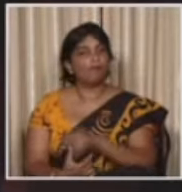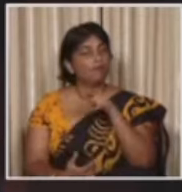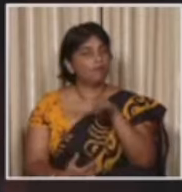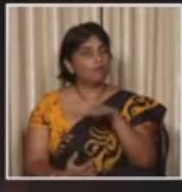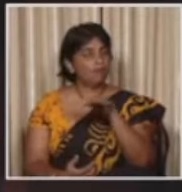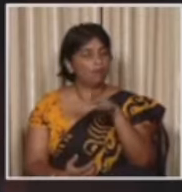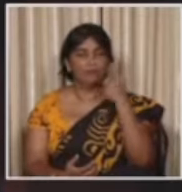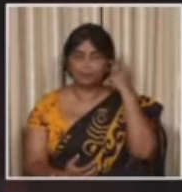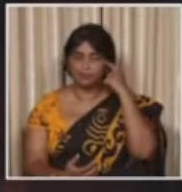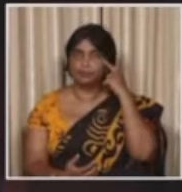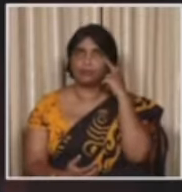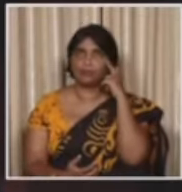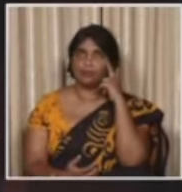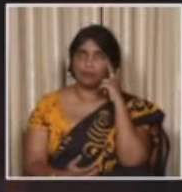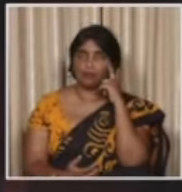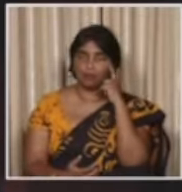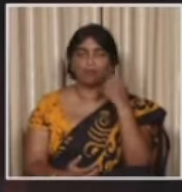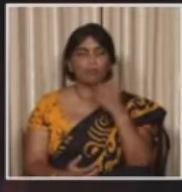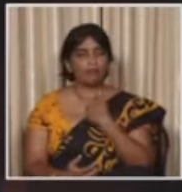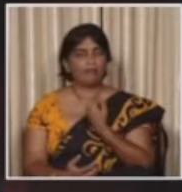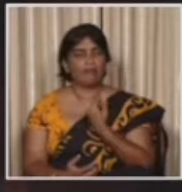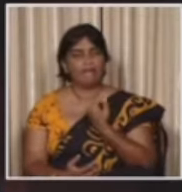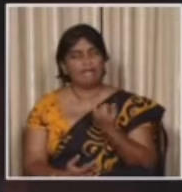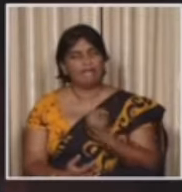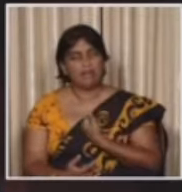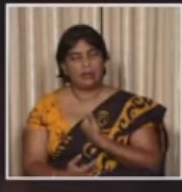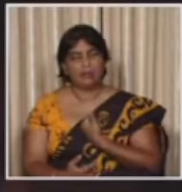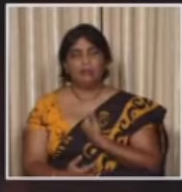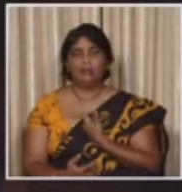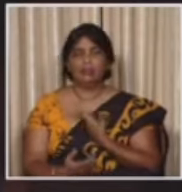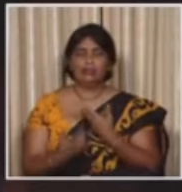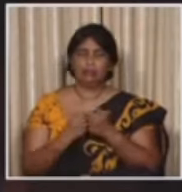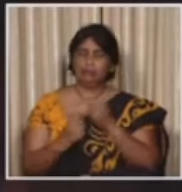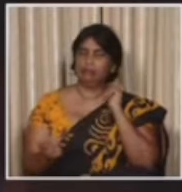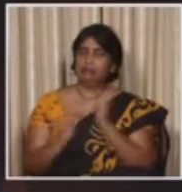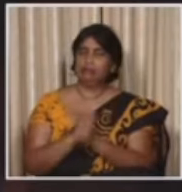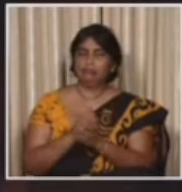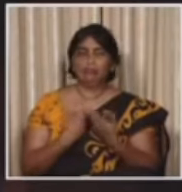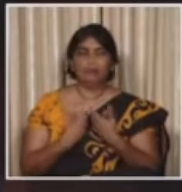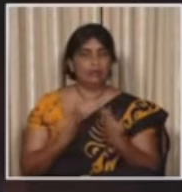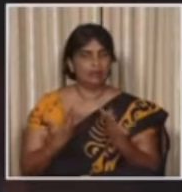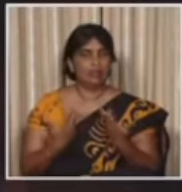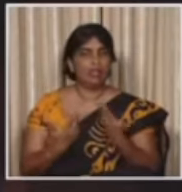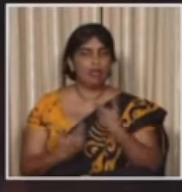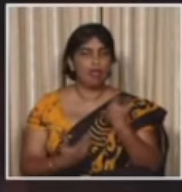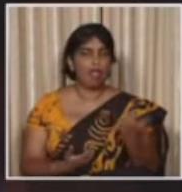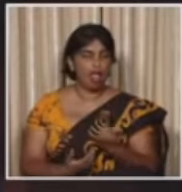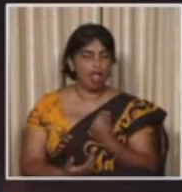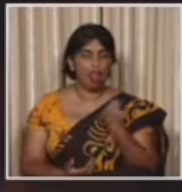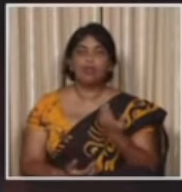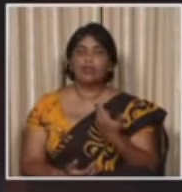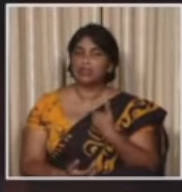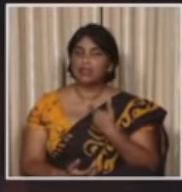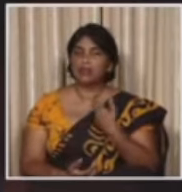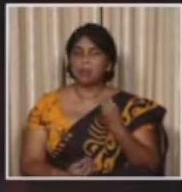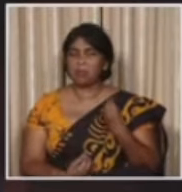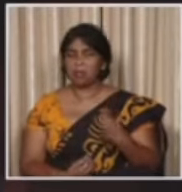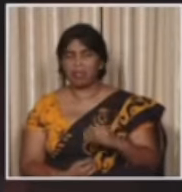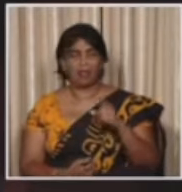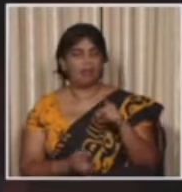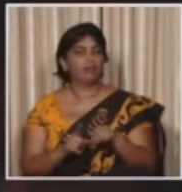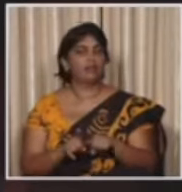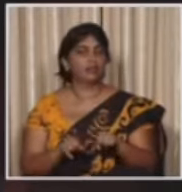සමහරු හිතනවා මේ අපිට වැරදුනා, අපි වෙනස් වුණා, අපි අලුත් වුණා කියන එක නිකන් මදි පුංචිකමක්